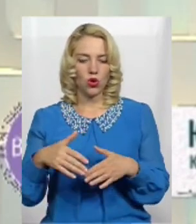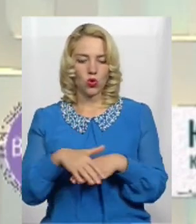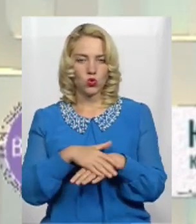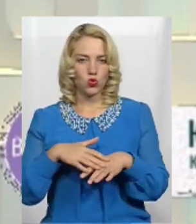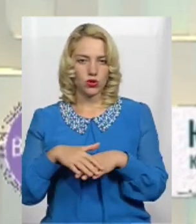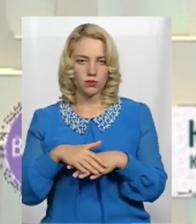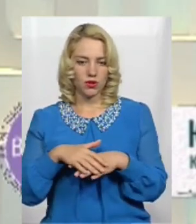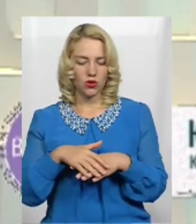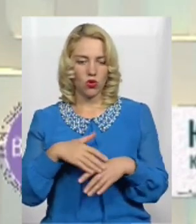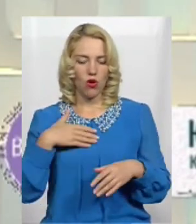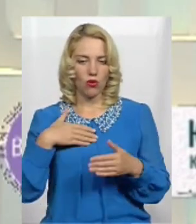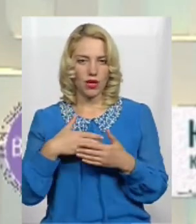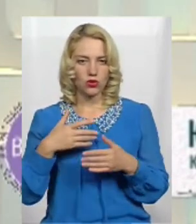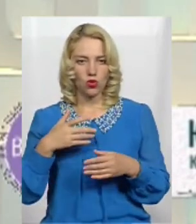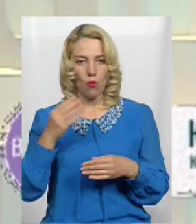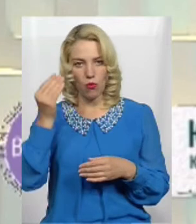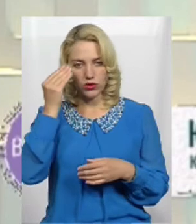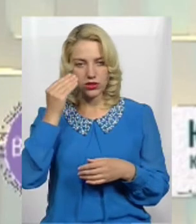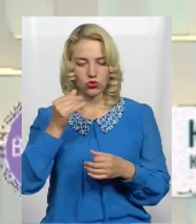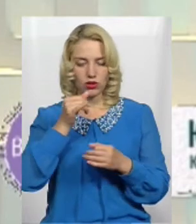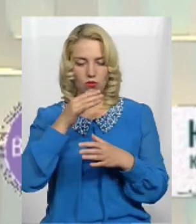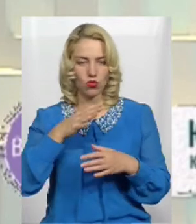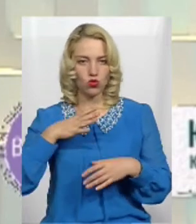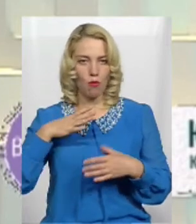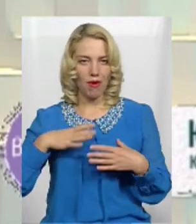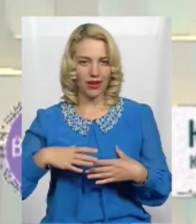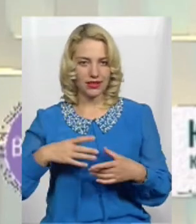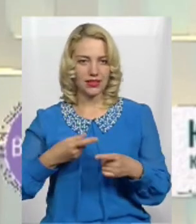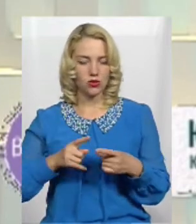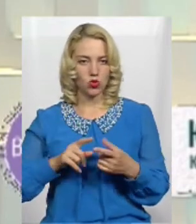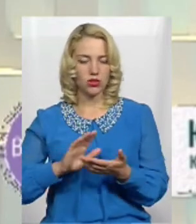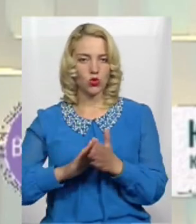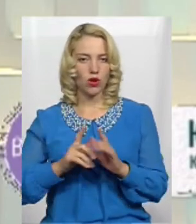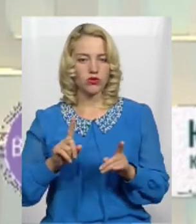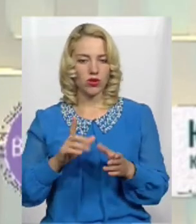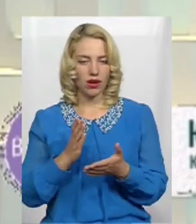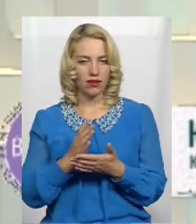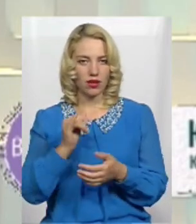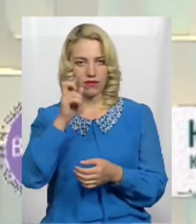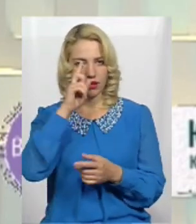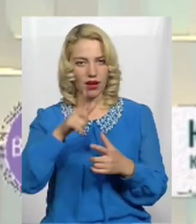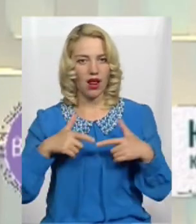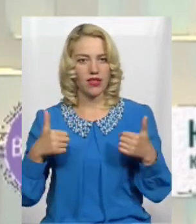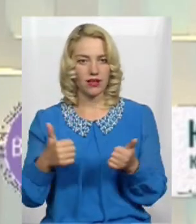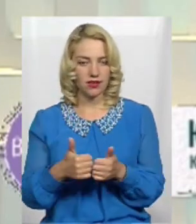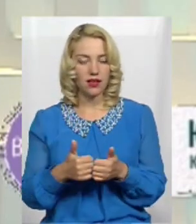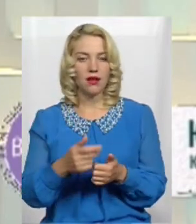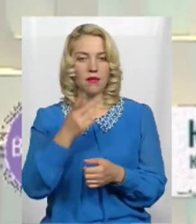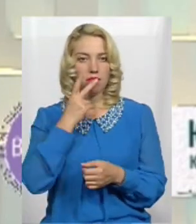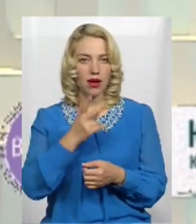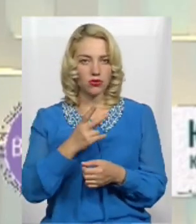суспільну громадську позицію. І не можу миритися з тою ситуацією, яка склалася в країні.